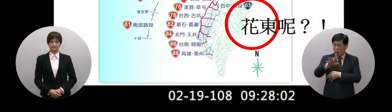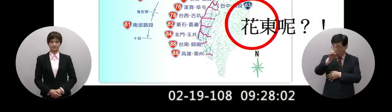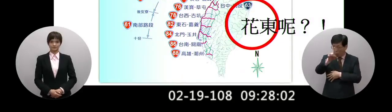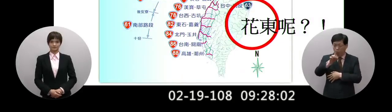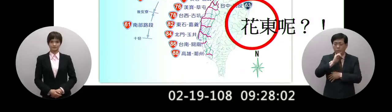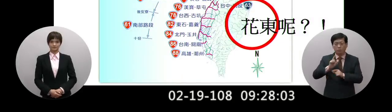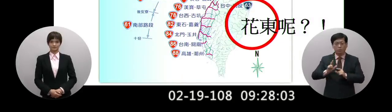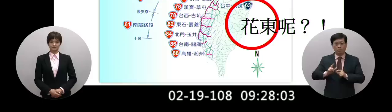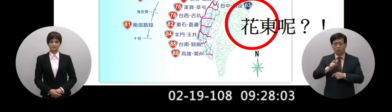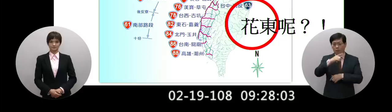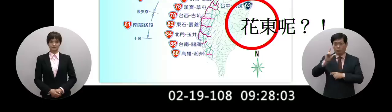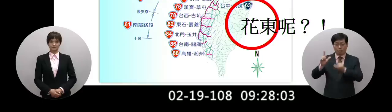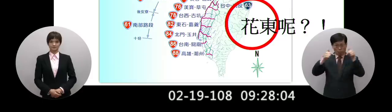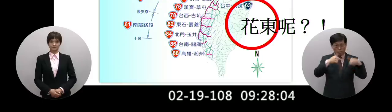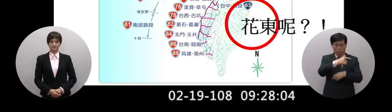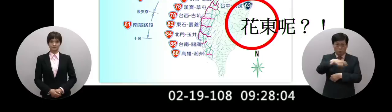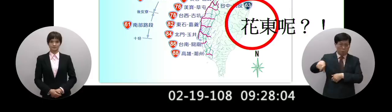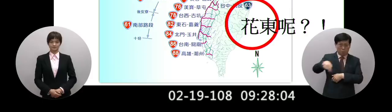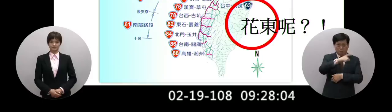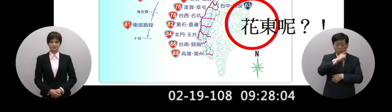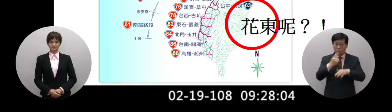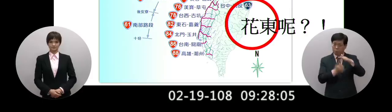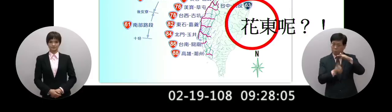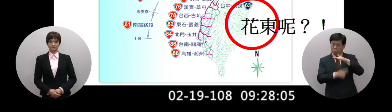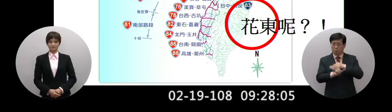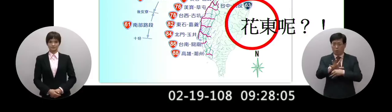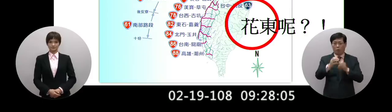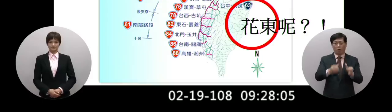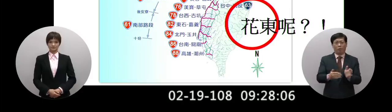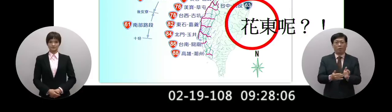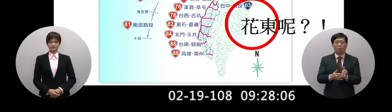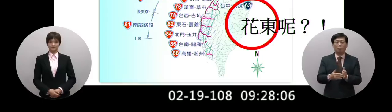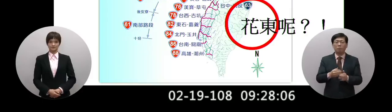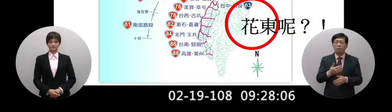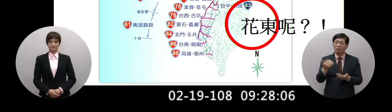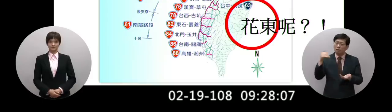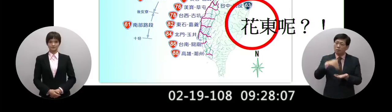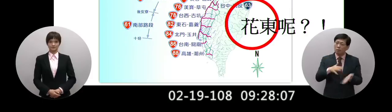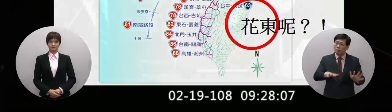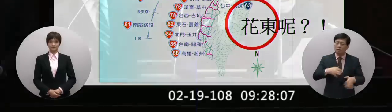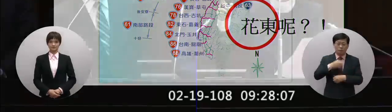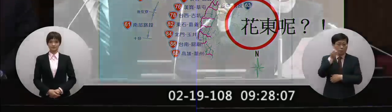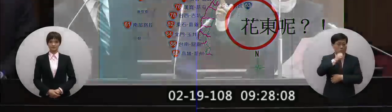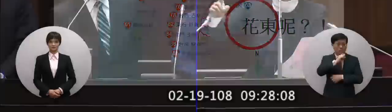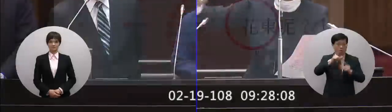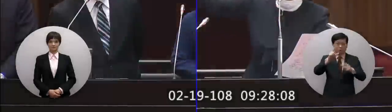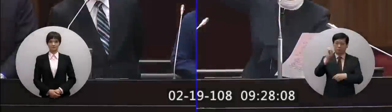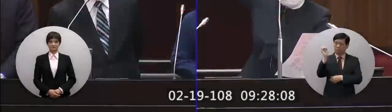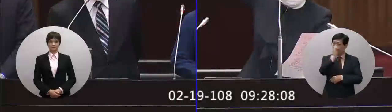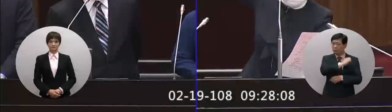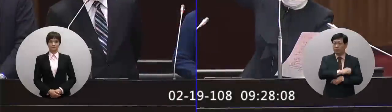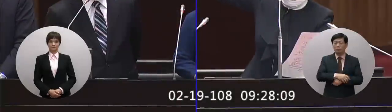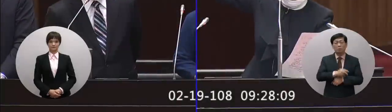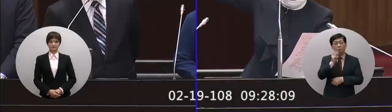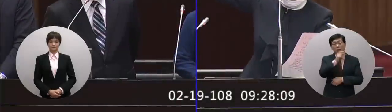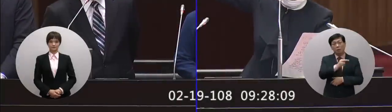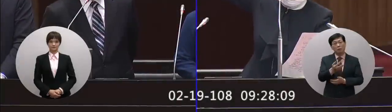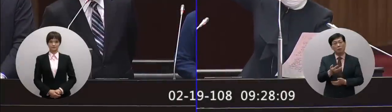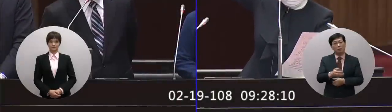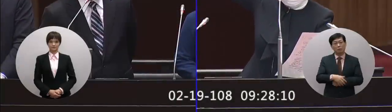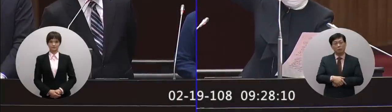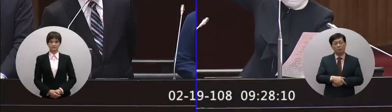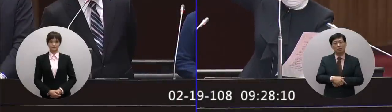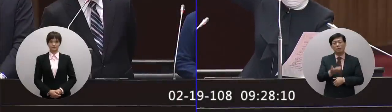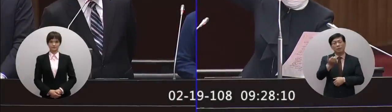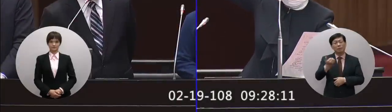么东西向的高速公路或者是快速道路，可是花东呢，一条都没有，看到了吗？